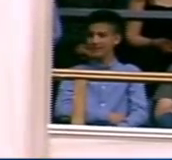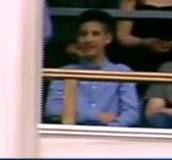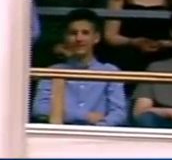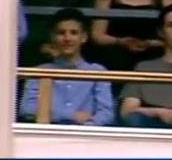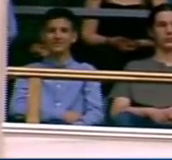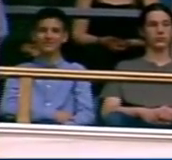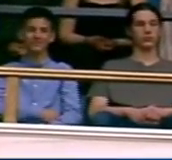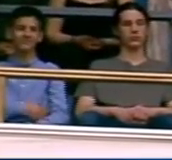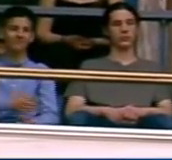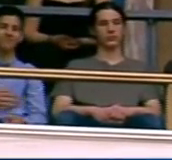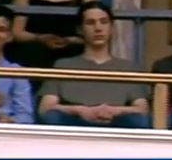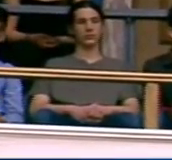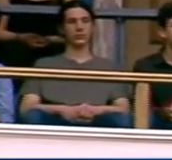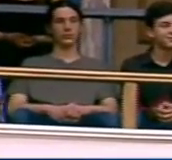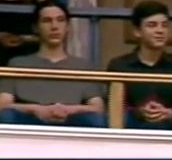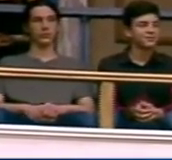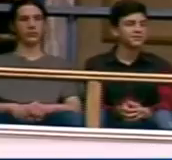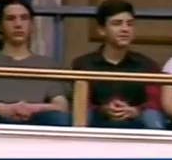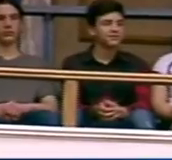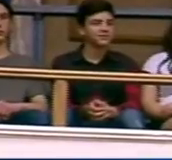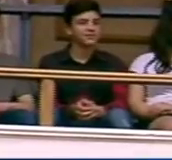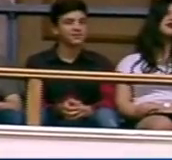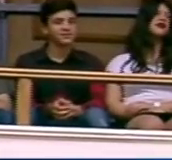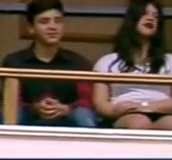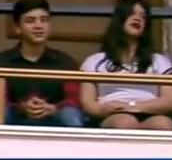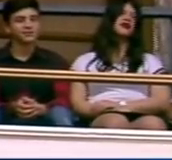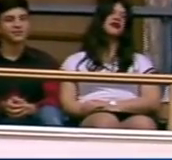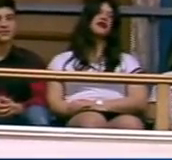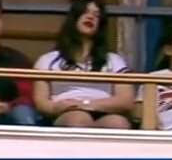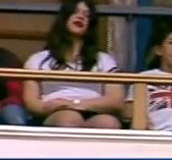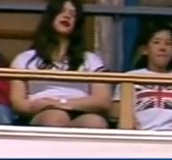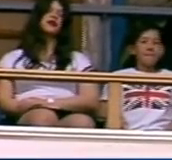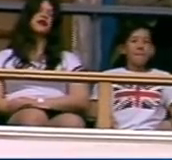Παρακαλώ πολύ τον Πρόεδρο.